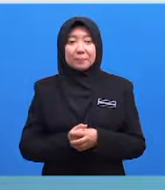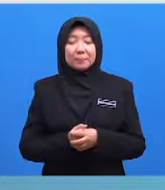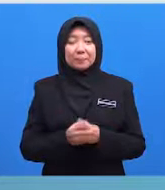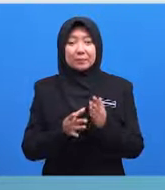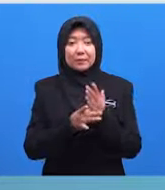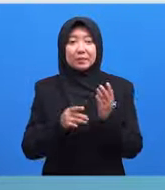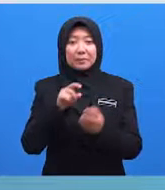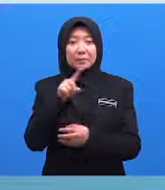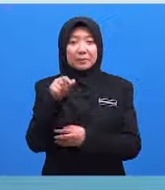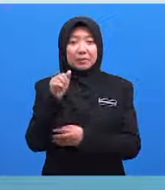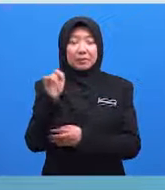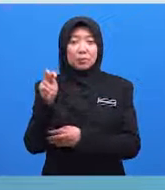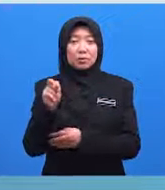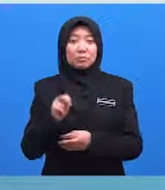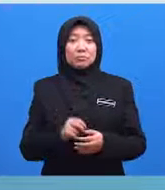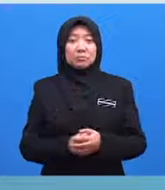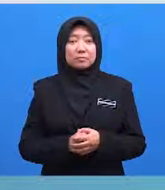minyak zaitun,